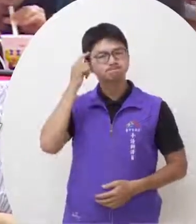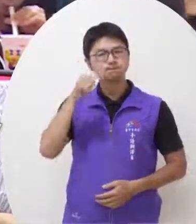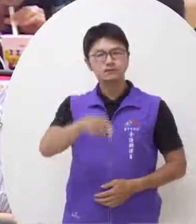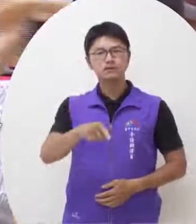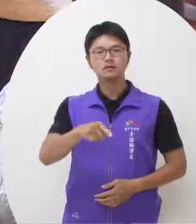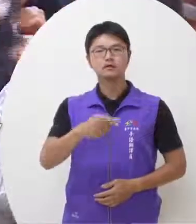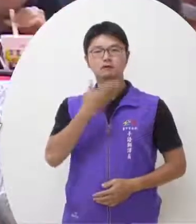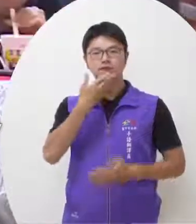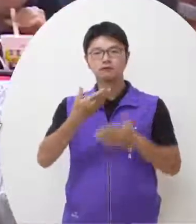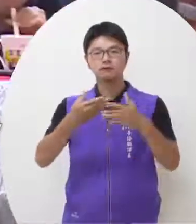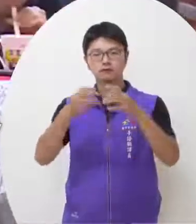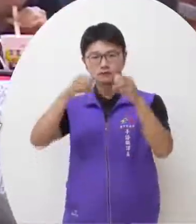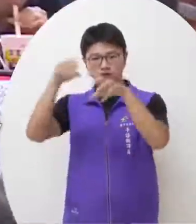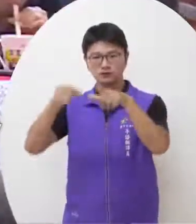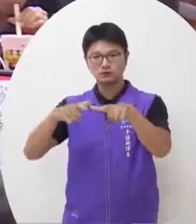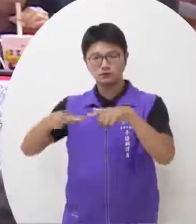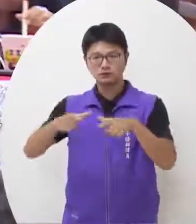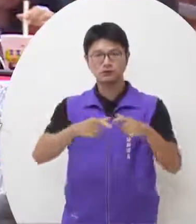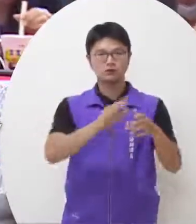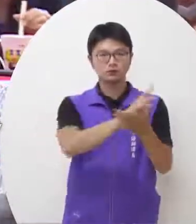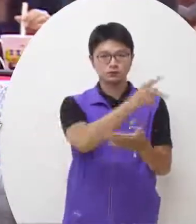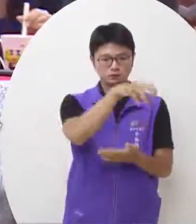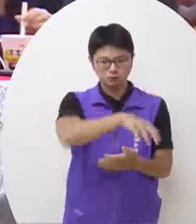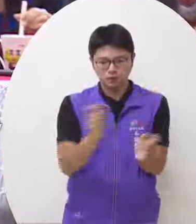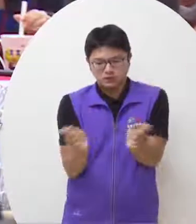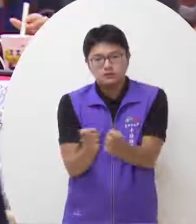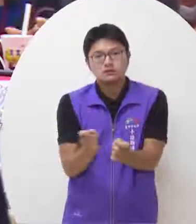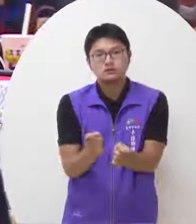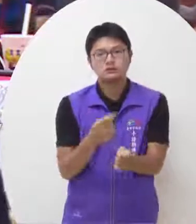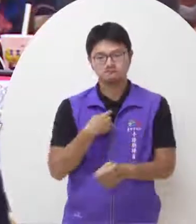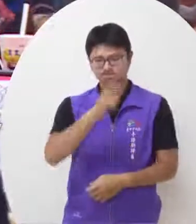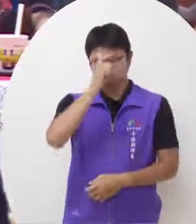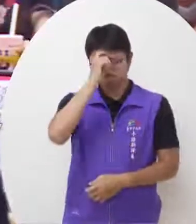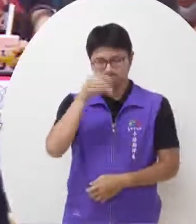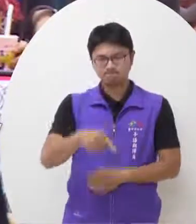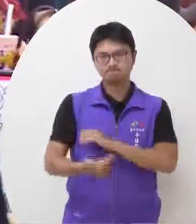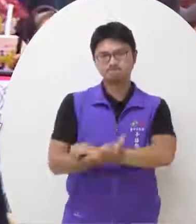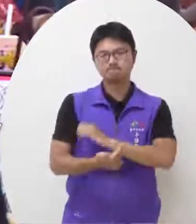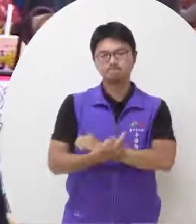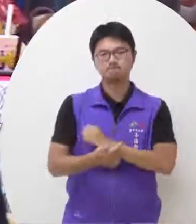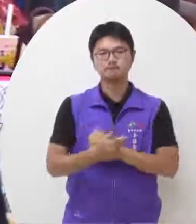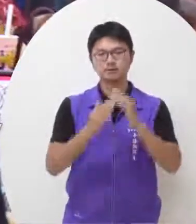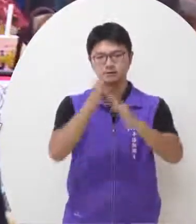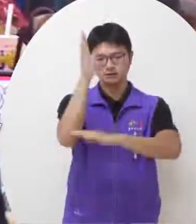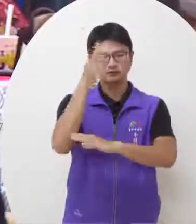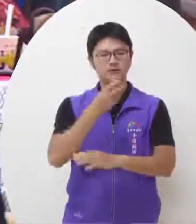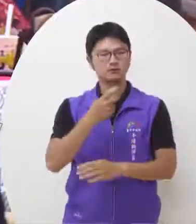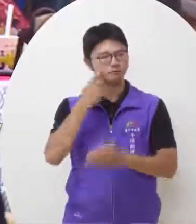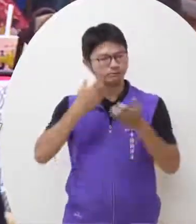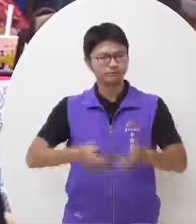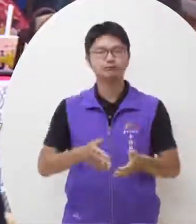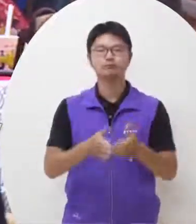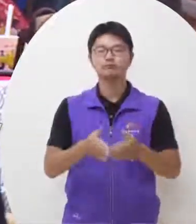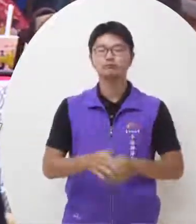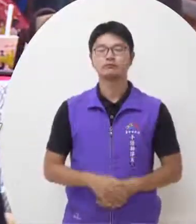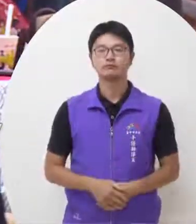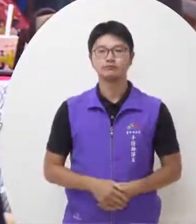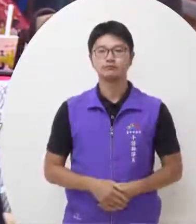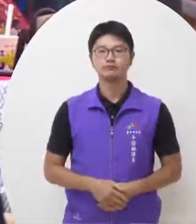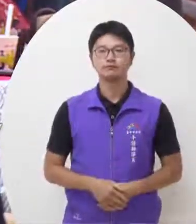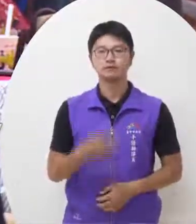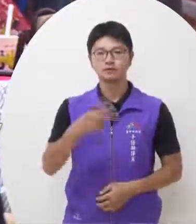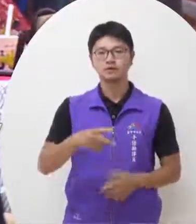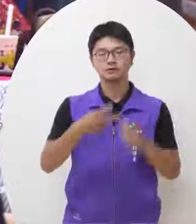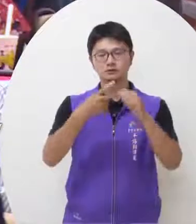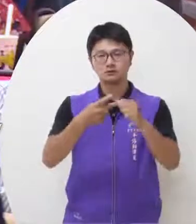馆，所以那个公共安全真的非常的这个要拜托我们市府关心哈。再来我们彭家里的污水下